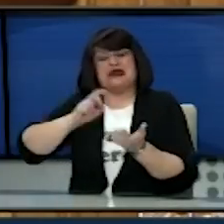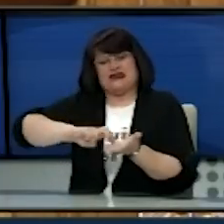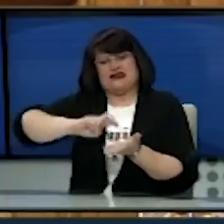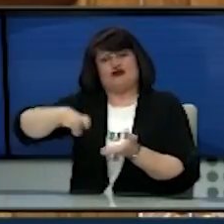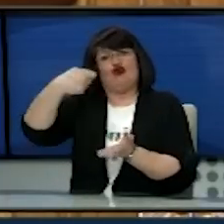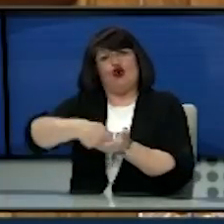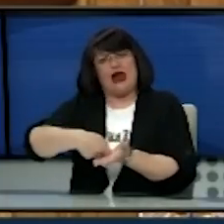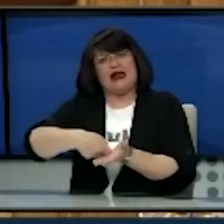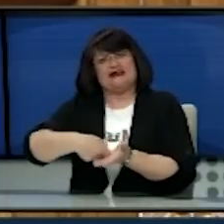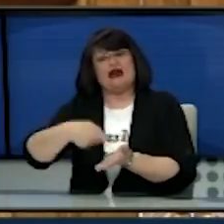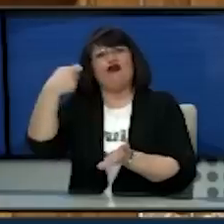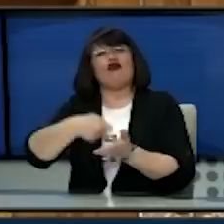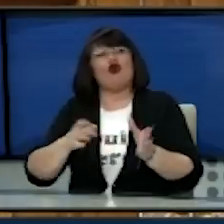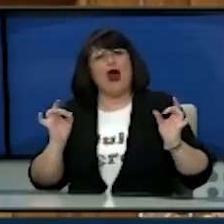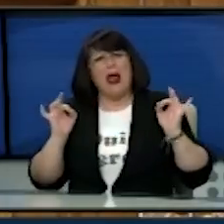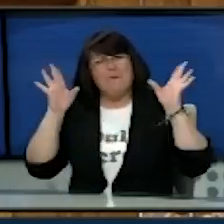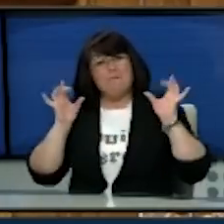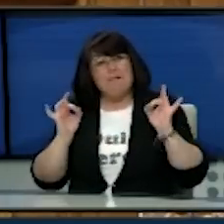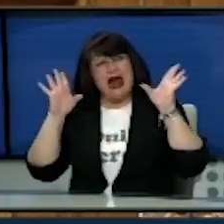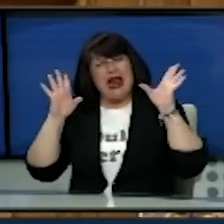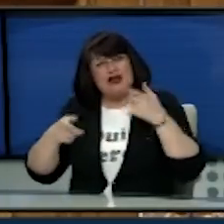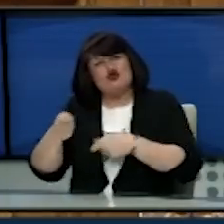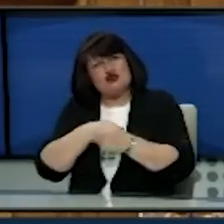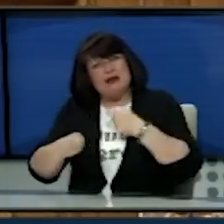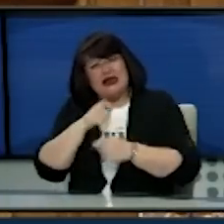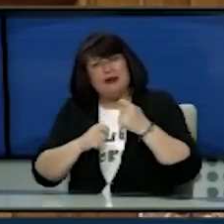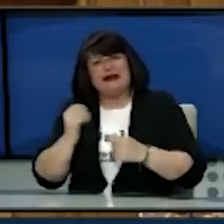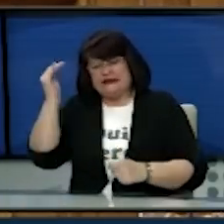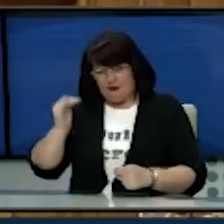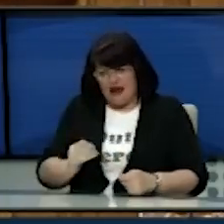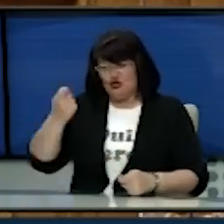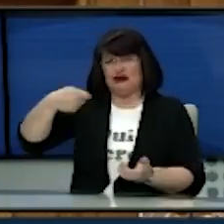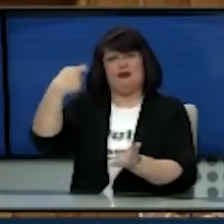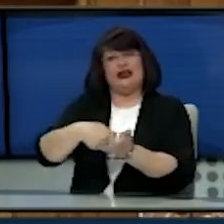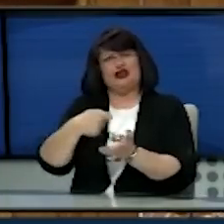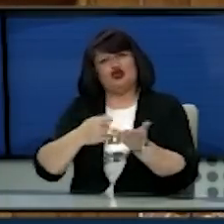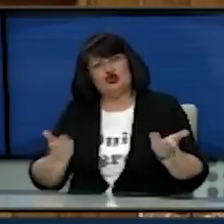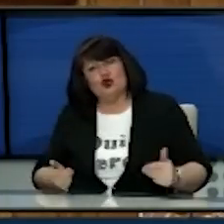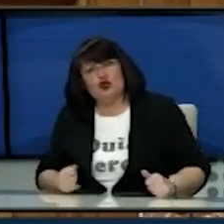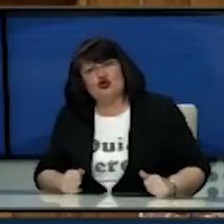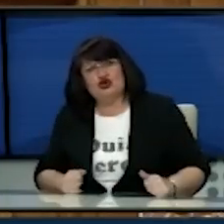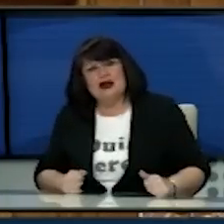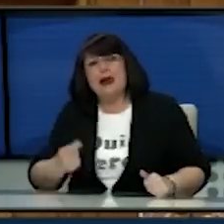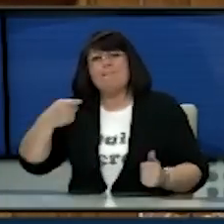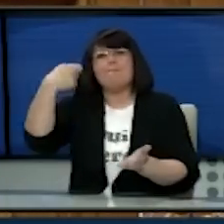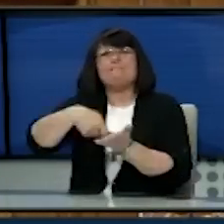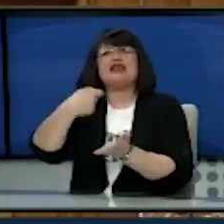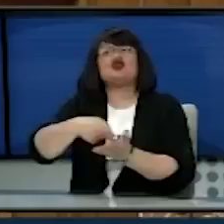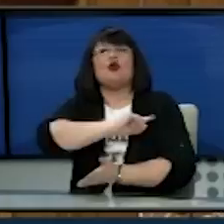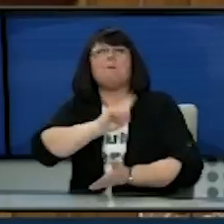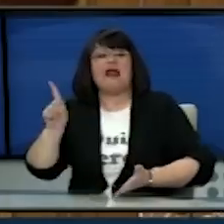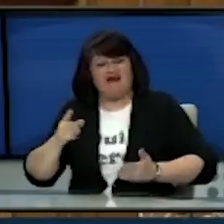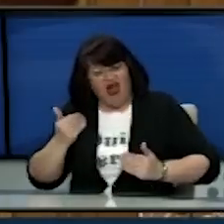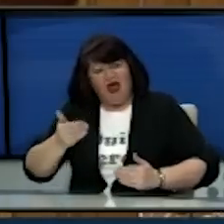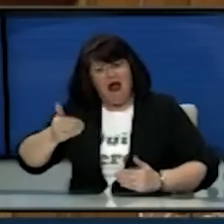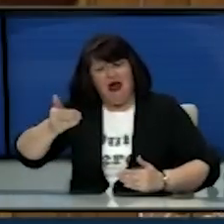τους, τις φοροαπαλλαγές τους, τις μειώσεις μισθών που κάνουν, τη μη καταβολή της μισθοδοσίας στους εργαζόμενους